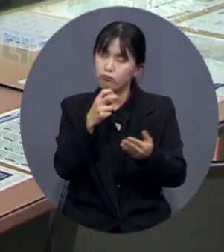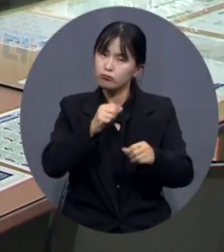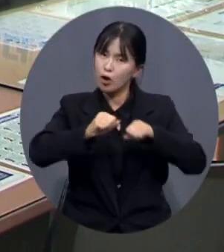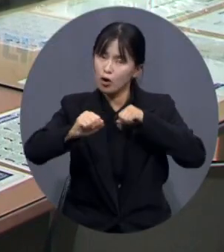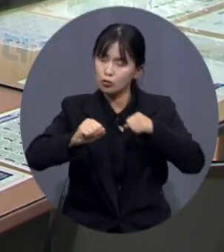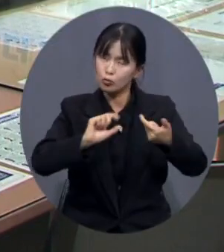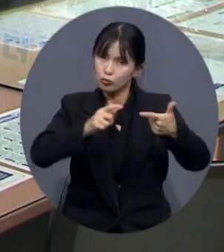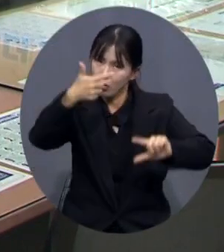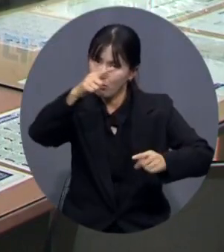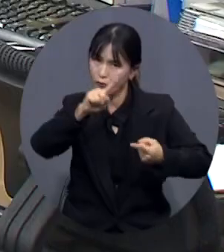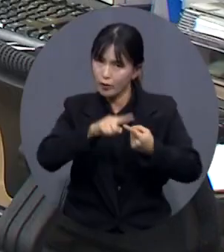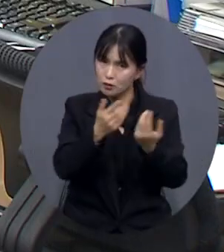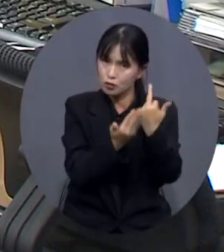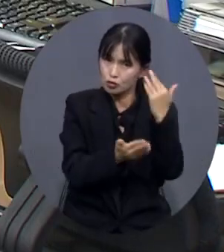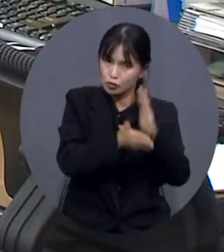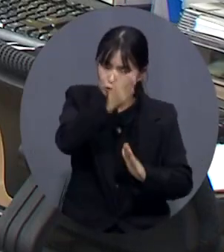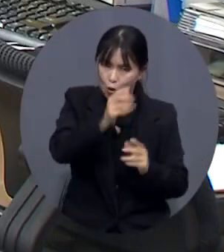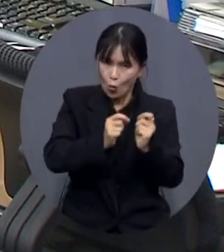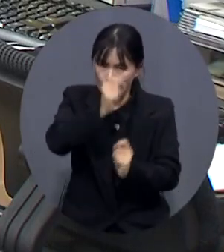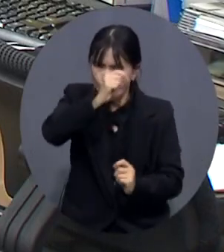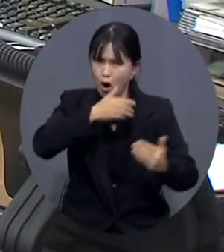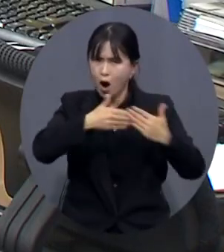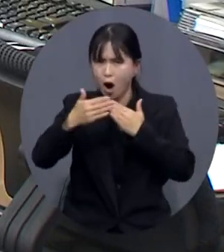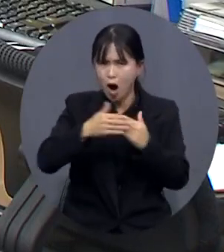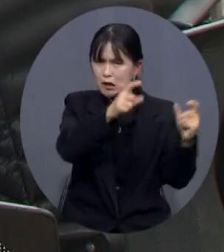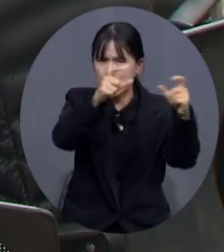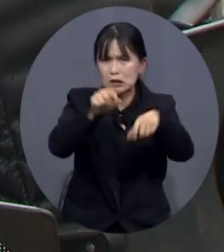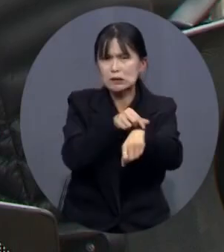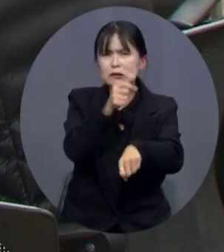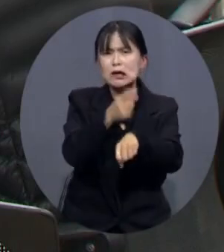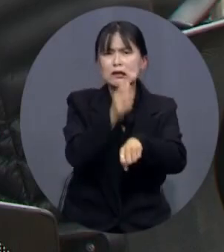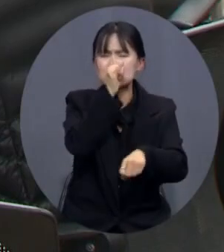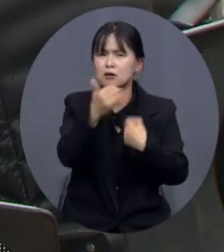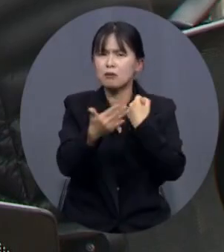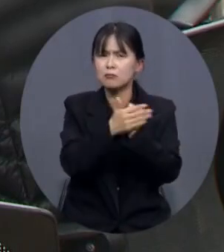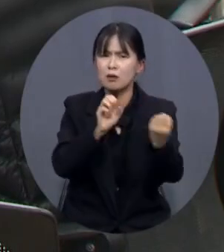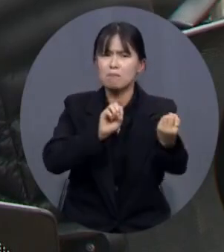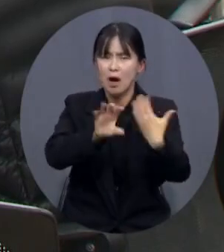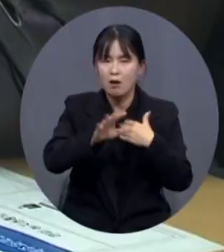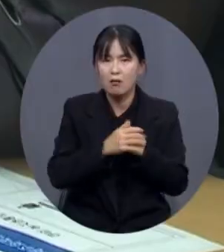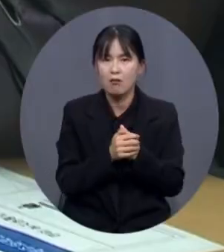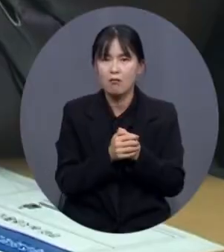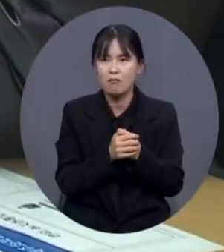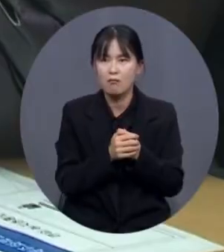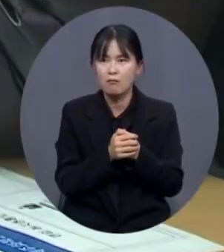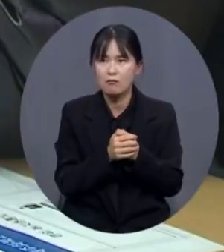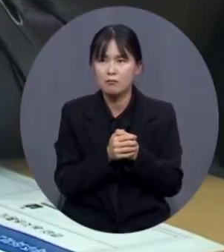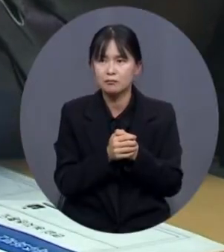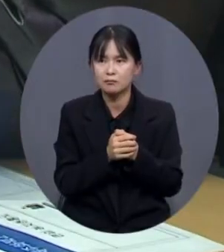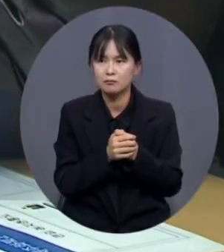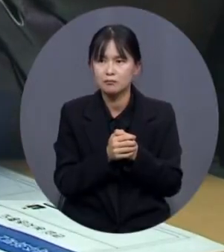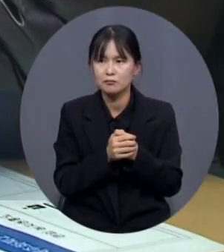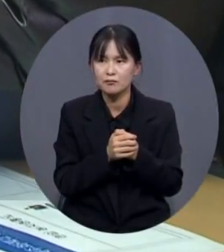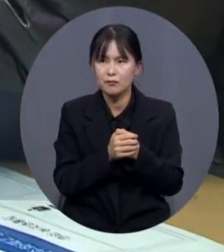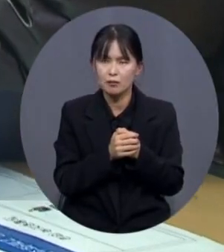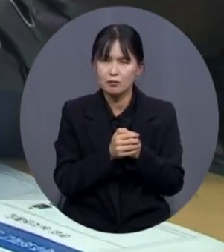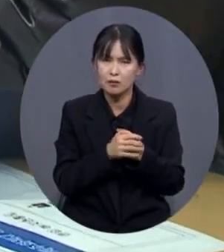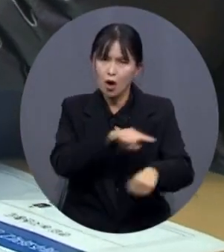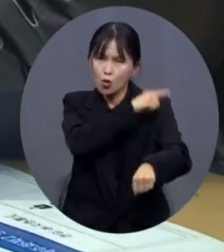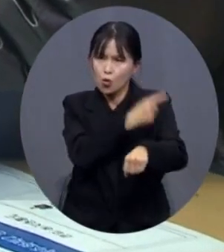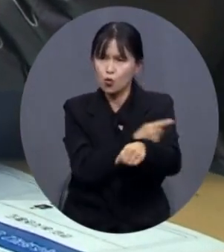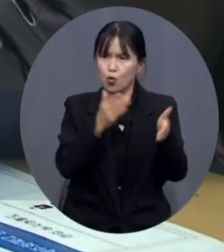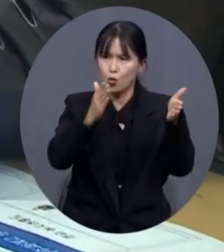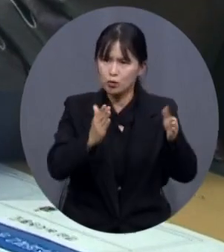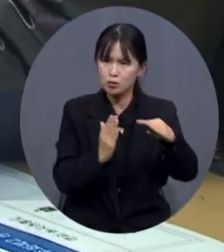대해 제주시는 오랜 경험과 지역 특성을 반영한 것이라는 답을 내놨습니다 시 소멸로 오다 보니 그런